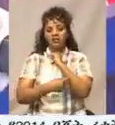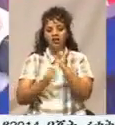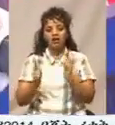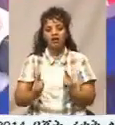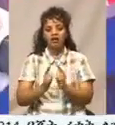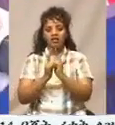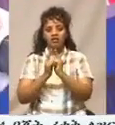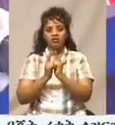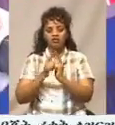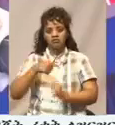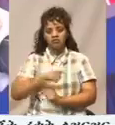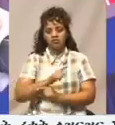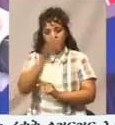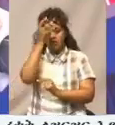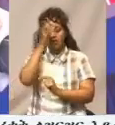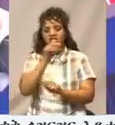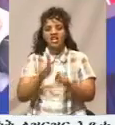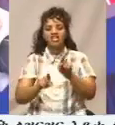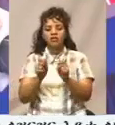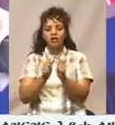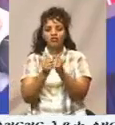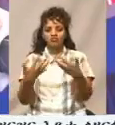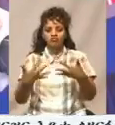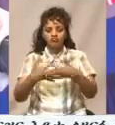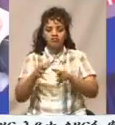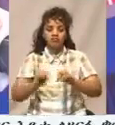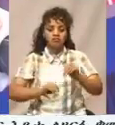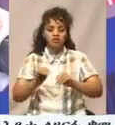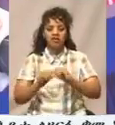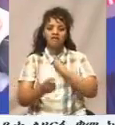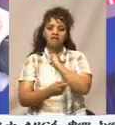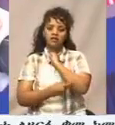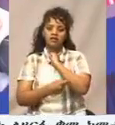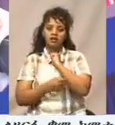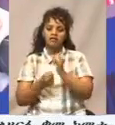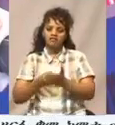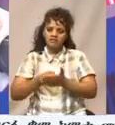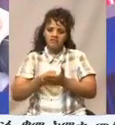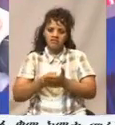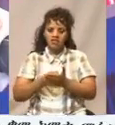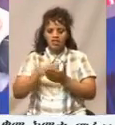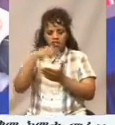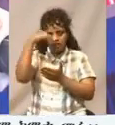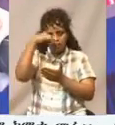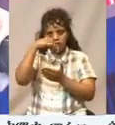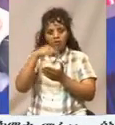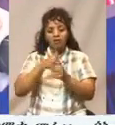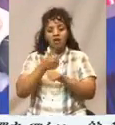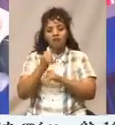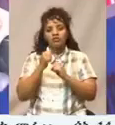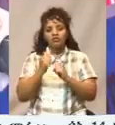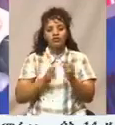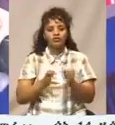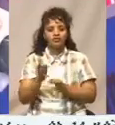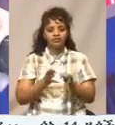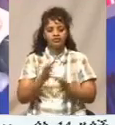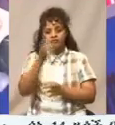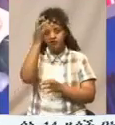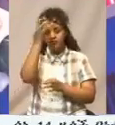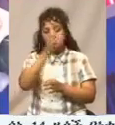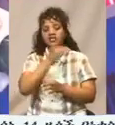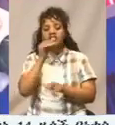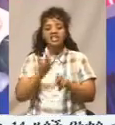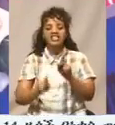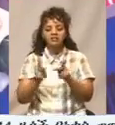እንዳጋጠሙት በመጥቀስ መንግስትና ህዝብ ተቀናጅተው በመንቀሳቀስ ፈተናዎቹን በጽናትና በጥበብ ማለፍ መቻሉን ገልጿል። መንግስትና